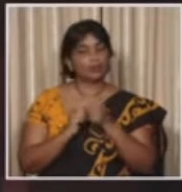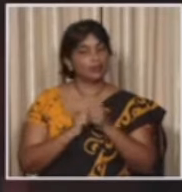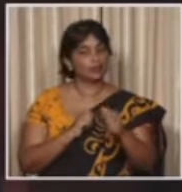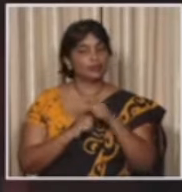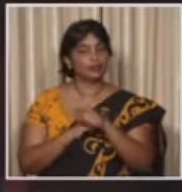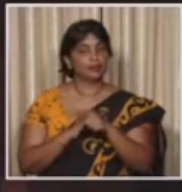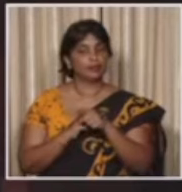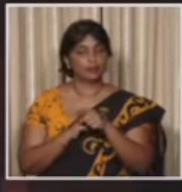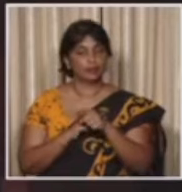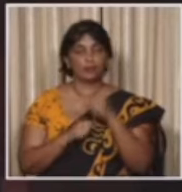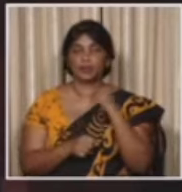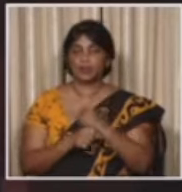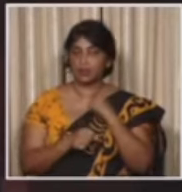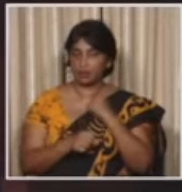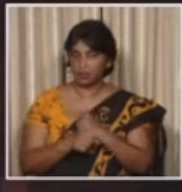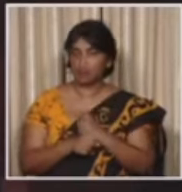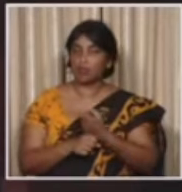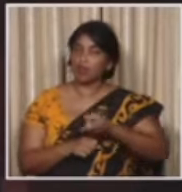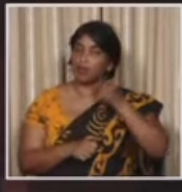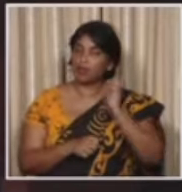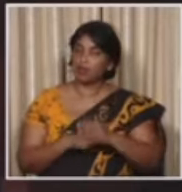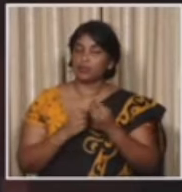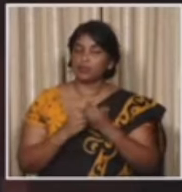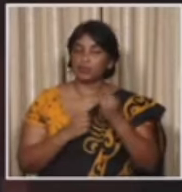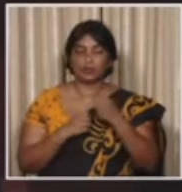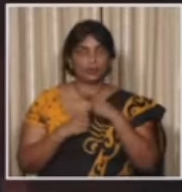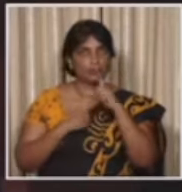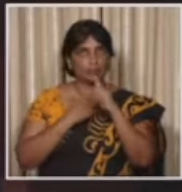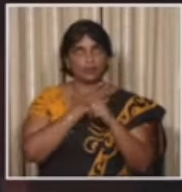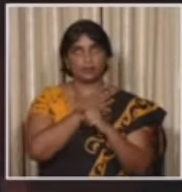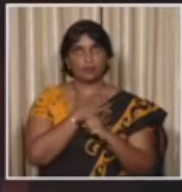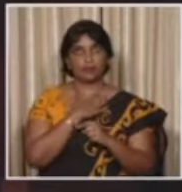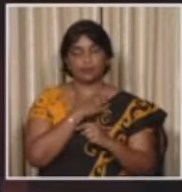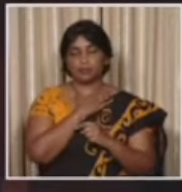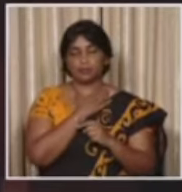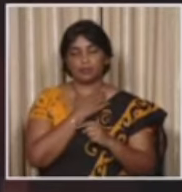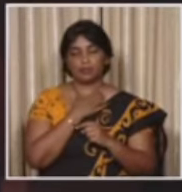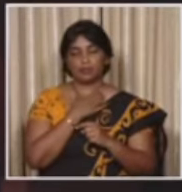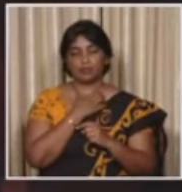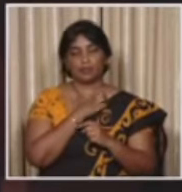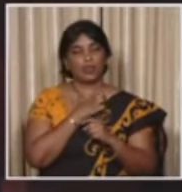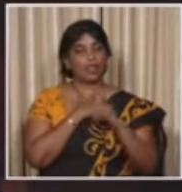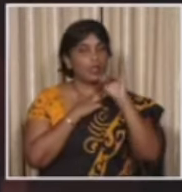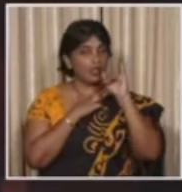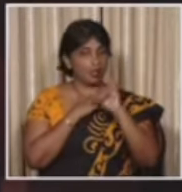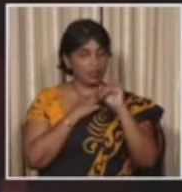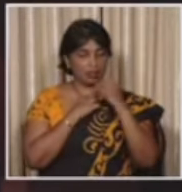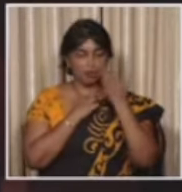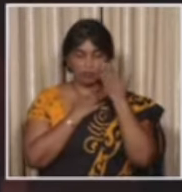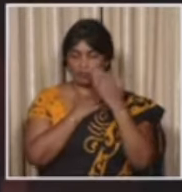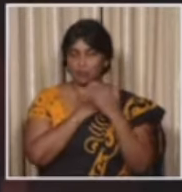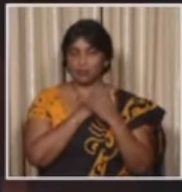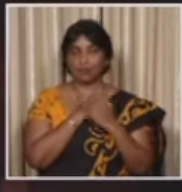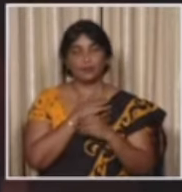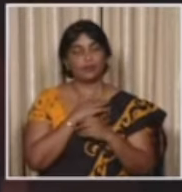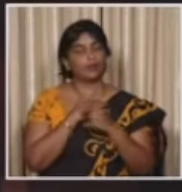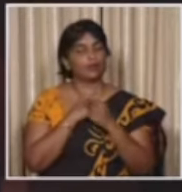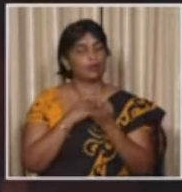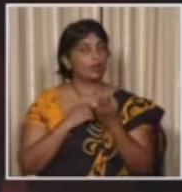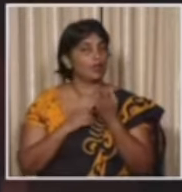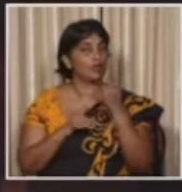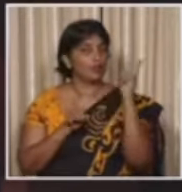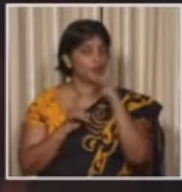සංශෝධනයට රජයේ අනුමැතිය ලබා දෙන්නේ කියලා මම ඉල්ලීමක් කරනවා. 6වෙනි සංශෝධනය අපි ඉදිරිපත් කරා. මුල්